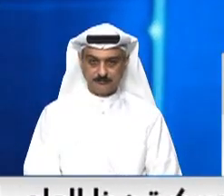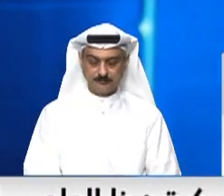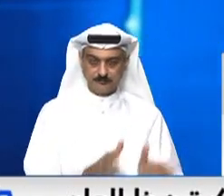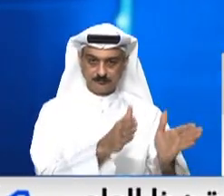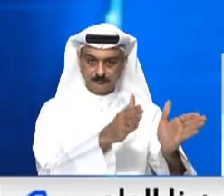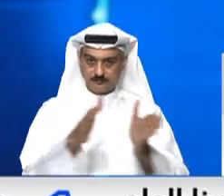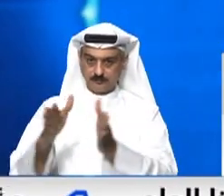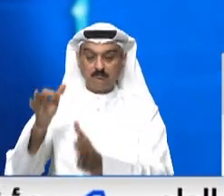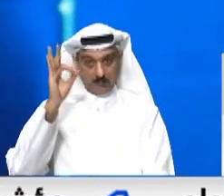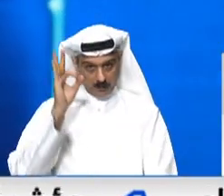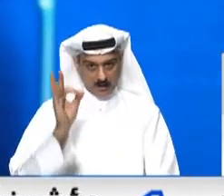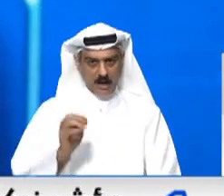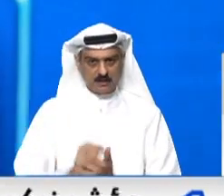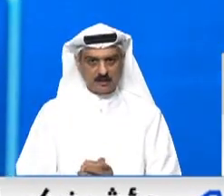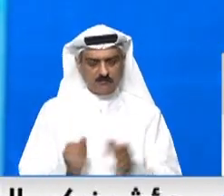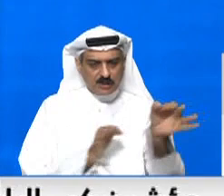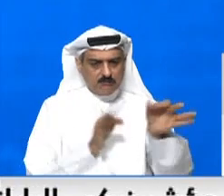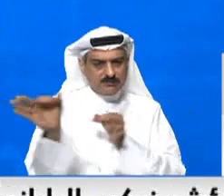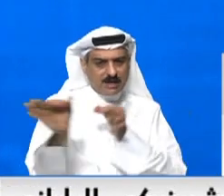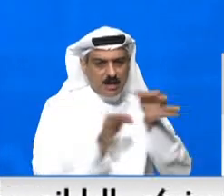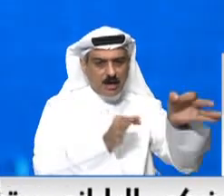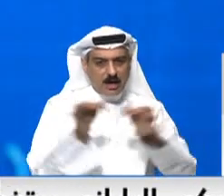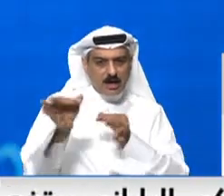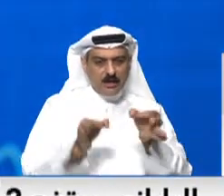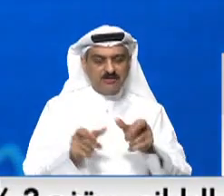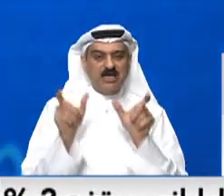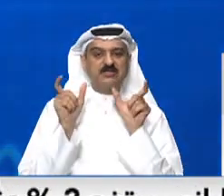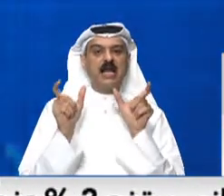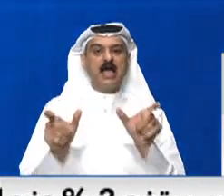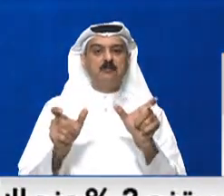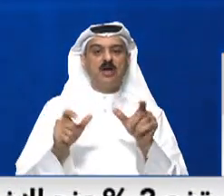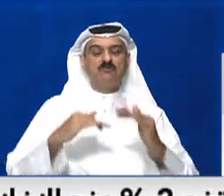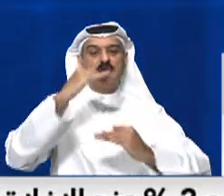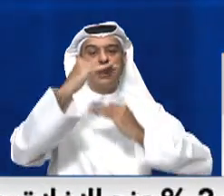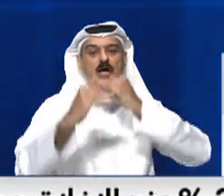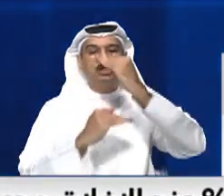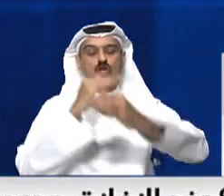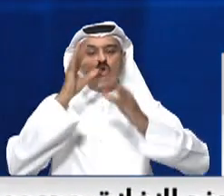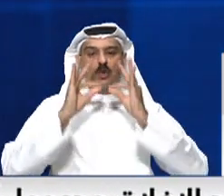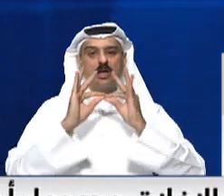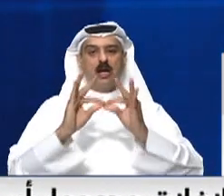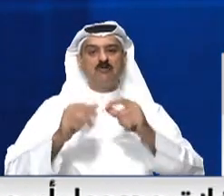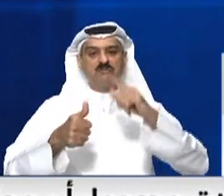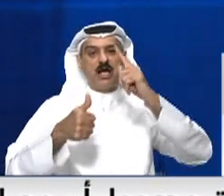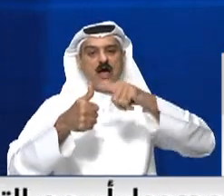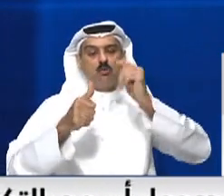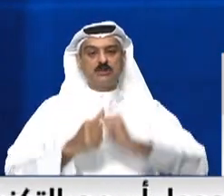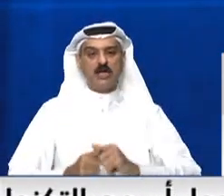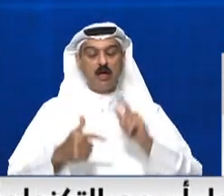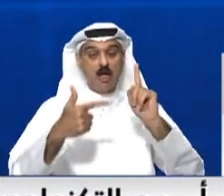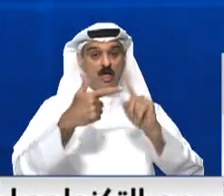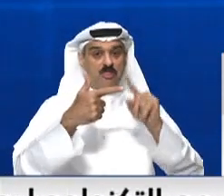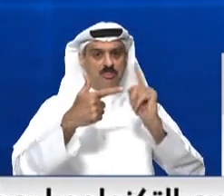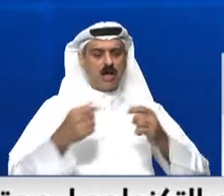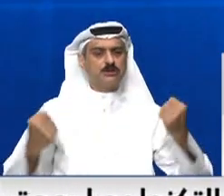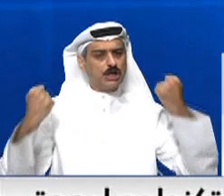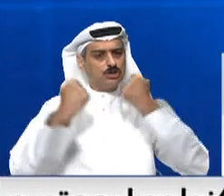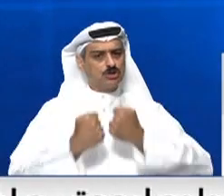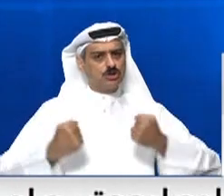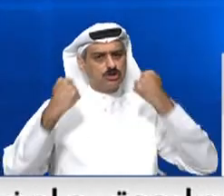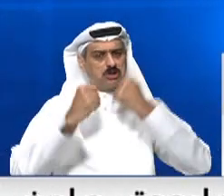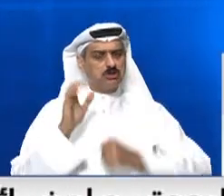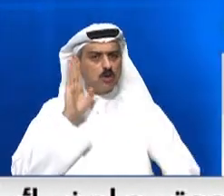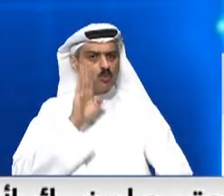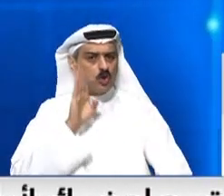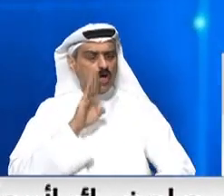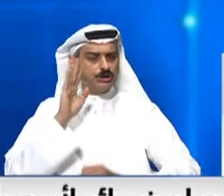وأكد أن استراتيجية المؤسسة الأمنية تنطلق من التطوير الدائم والتدريب المتواصل واستخدام التكنولوجيا لضبط